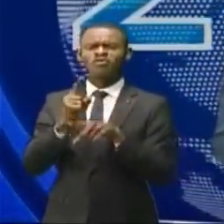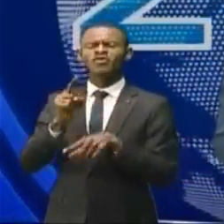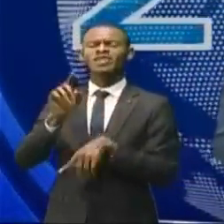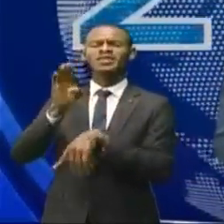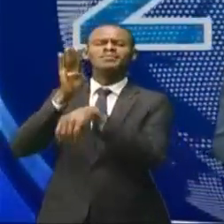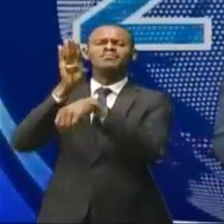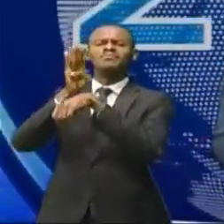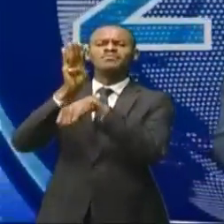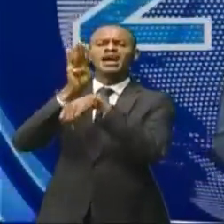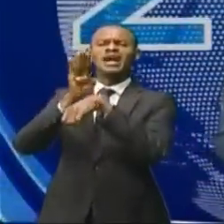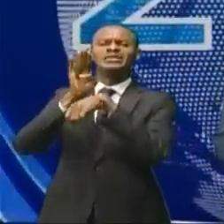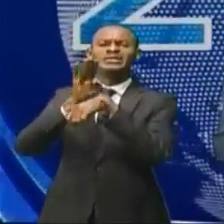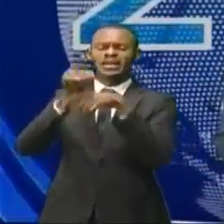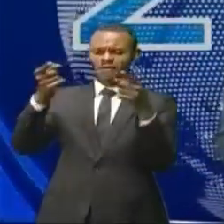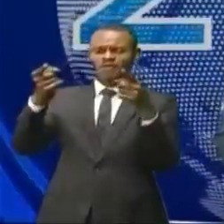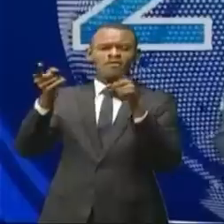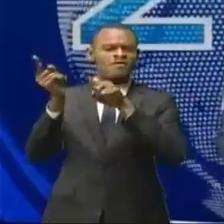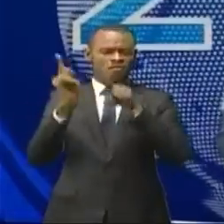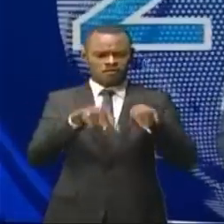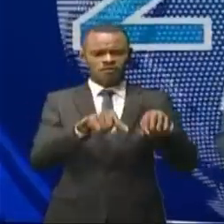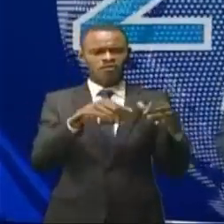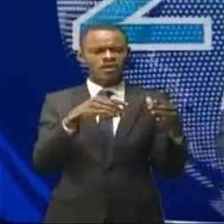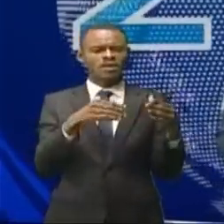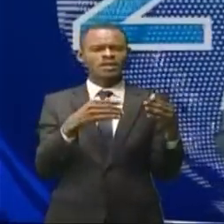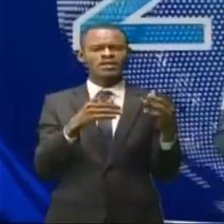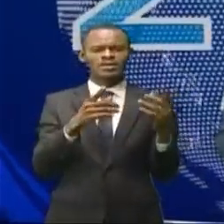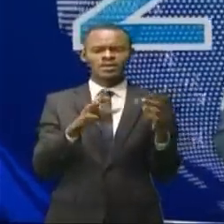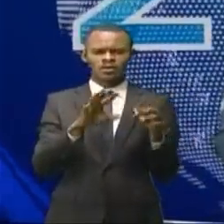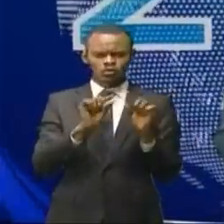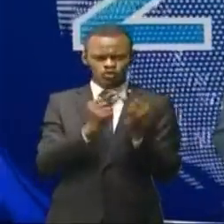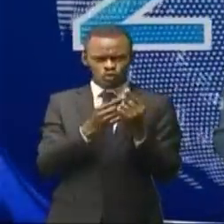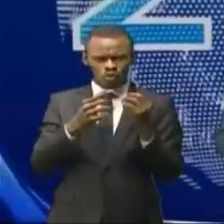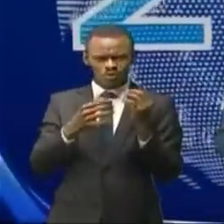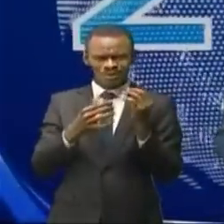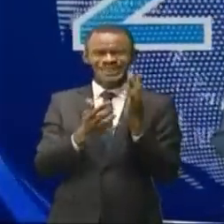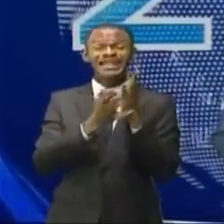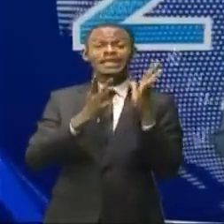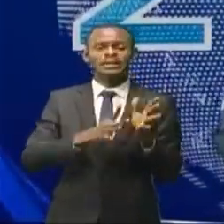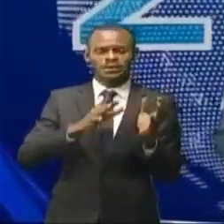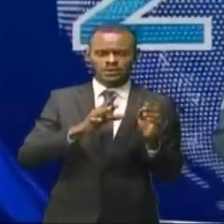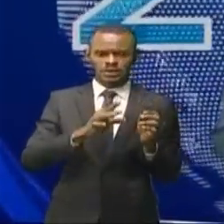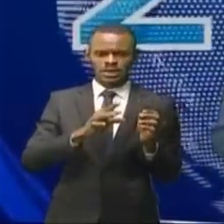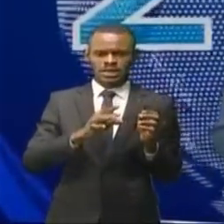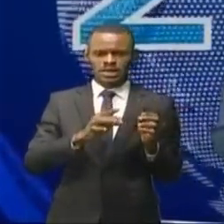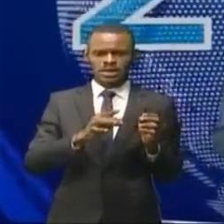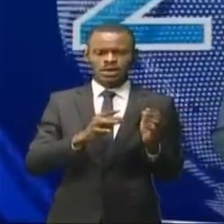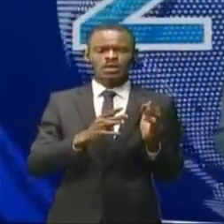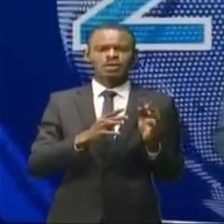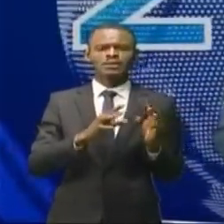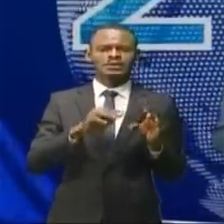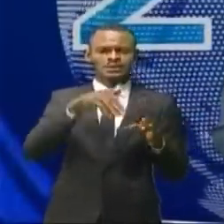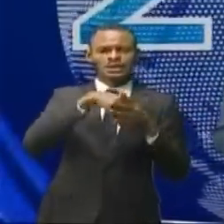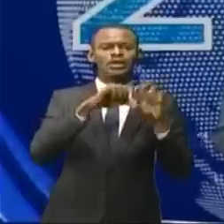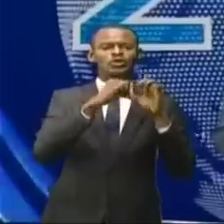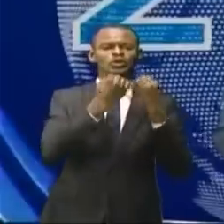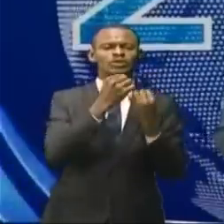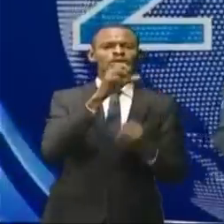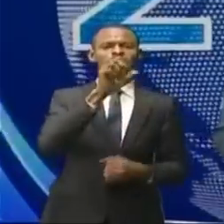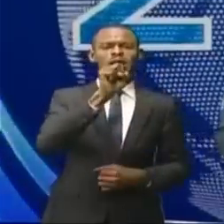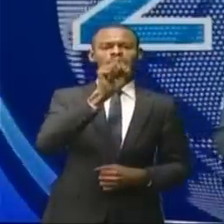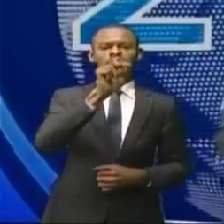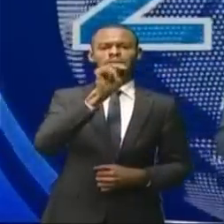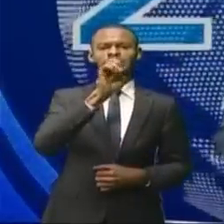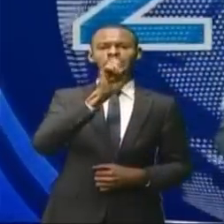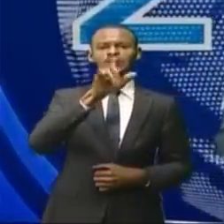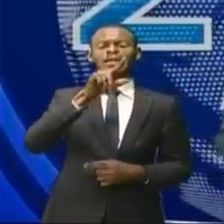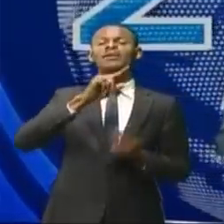à la semaine pour des travaux de trois jours ces experts évaluent la possibilité d'envoyer à Brazzaville 100